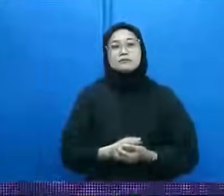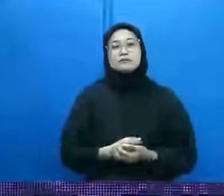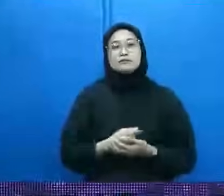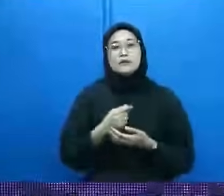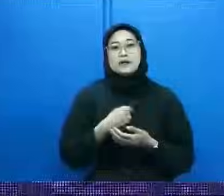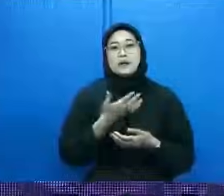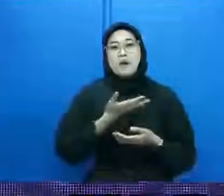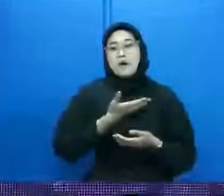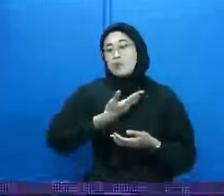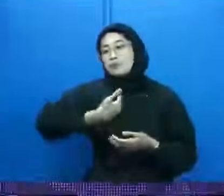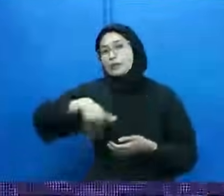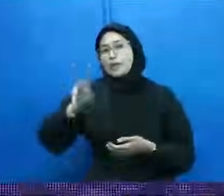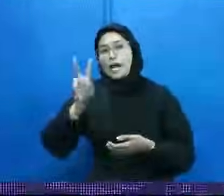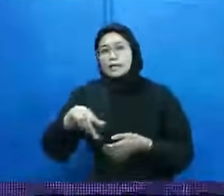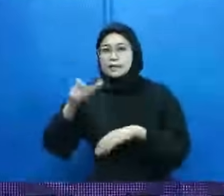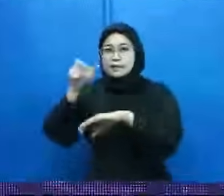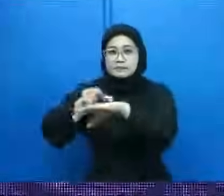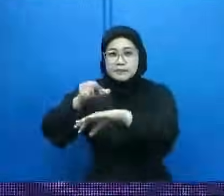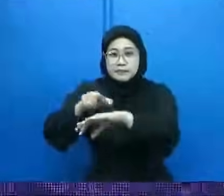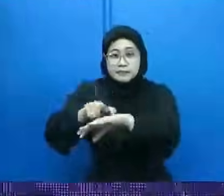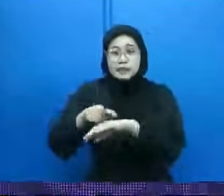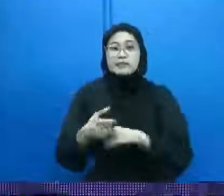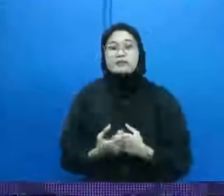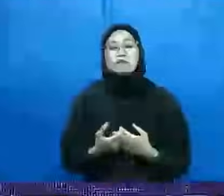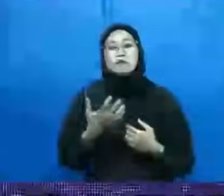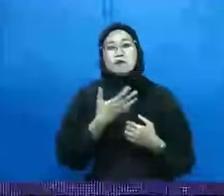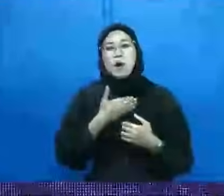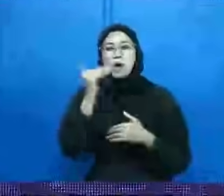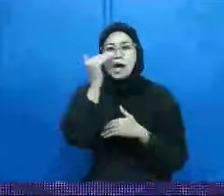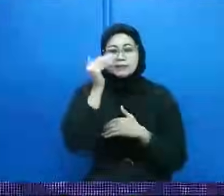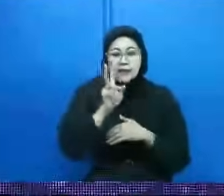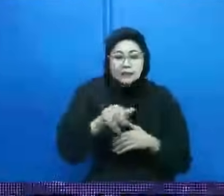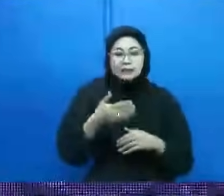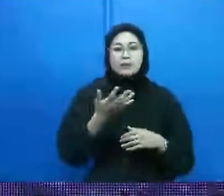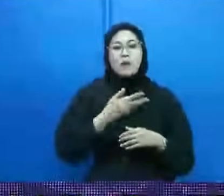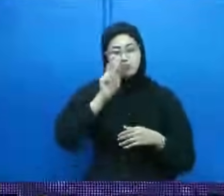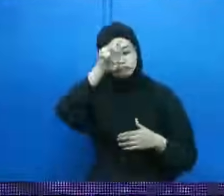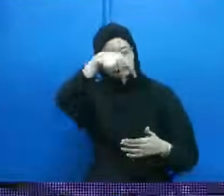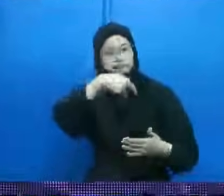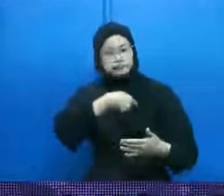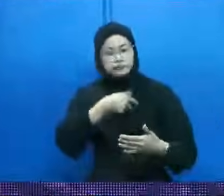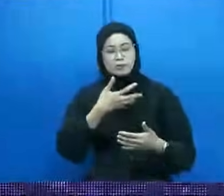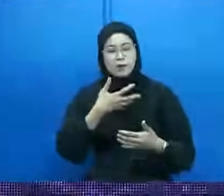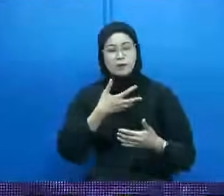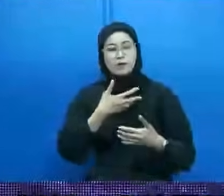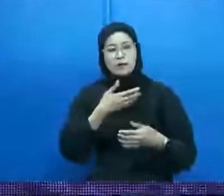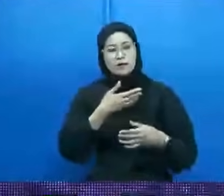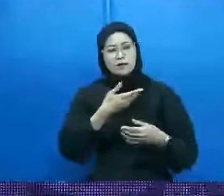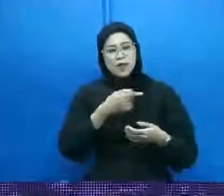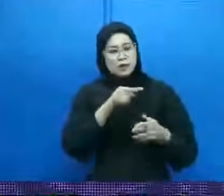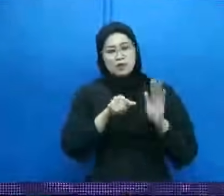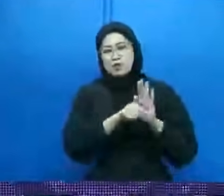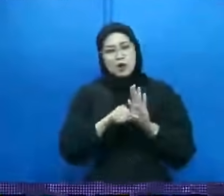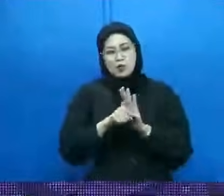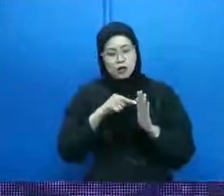masjid, menangisi diri lagi, memperbaiki diri lagi, membebaskan diri hal-hal yang kurang baik. Karena itu kita